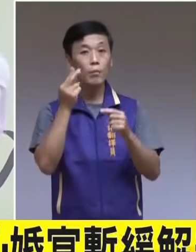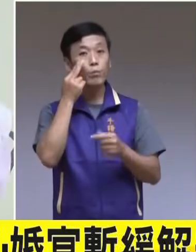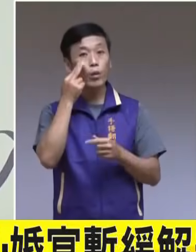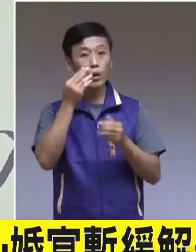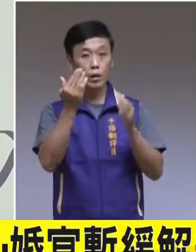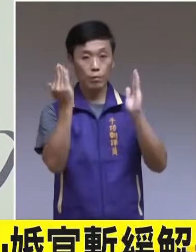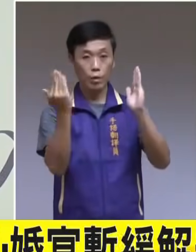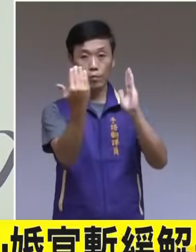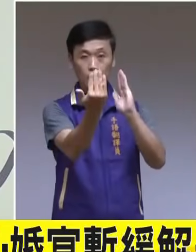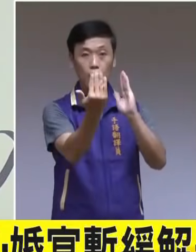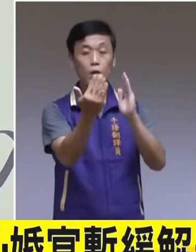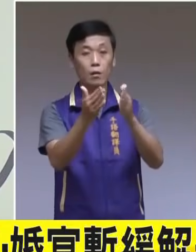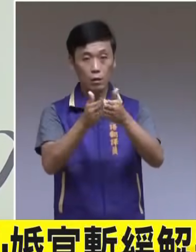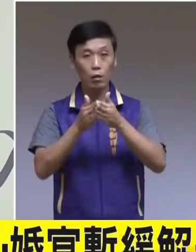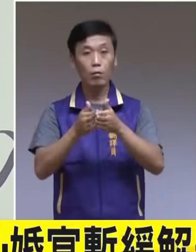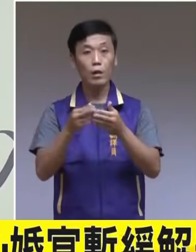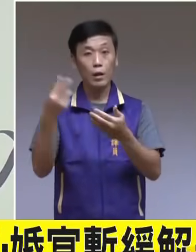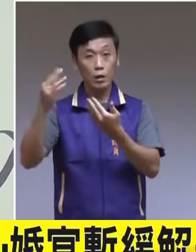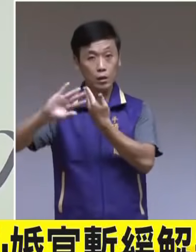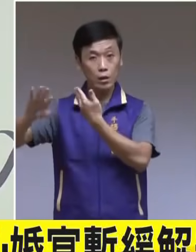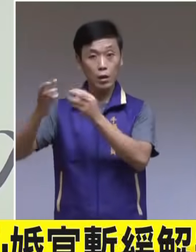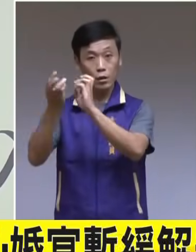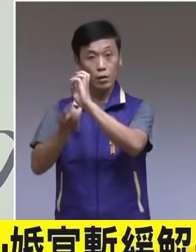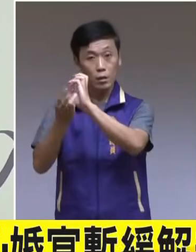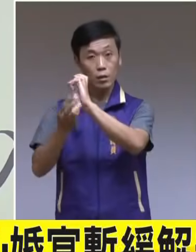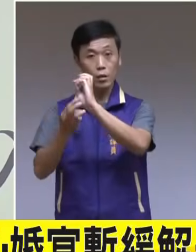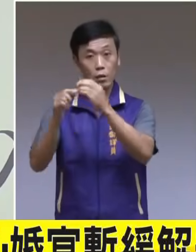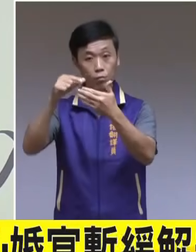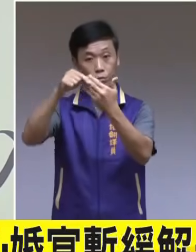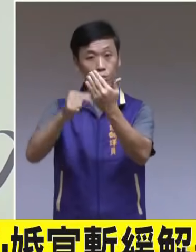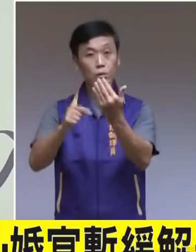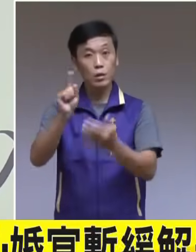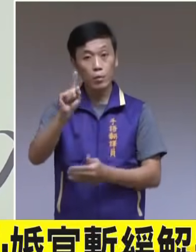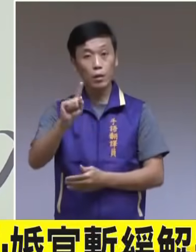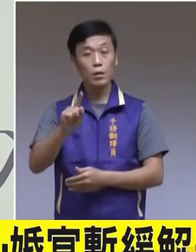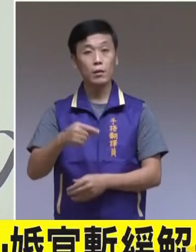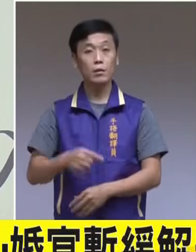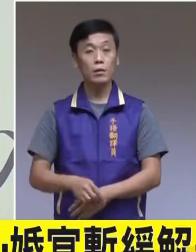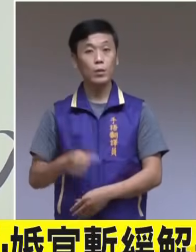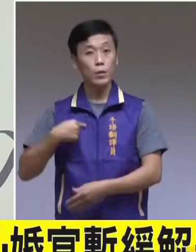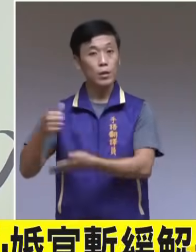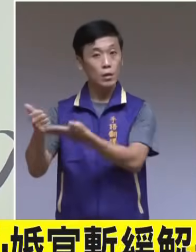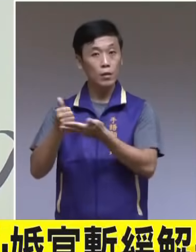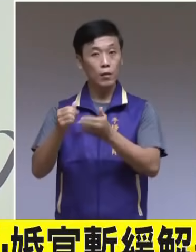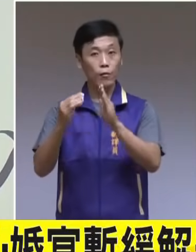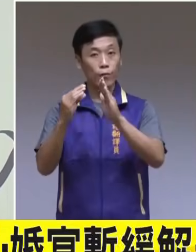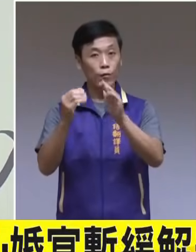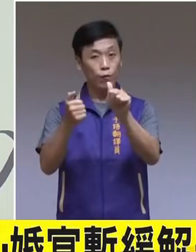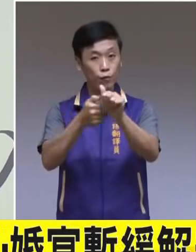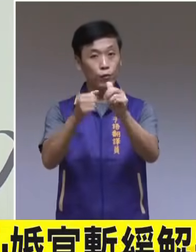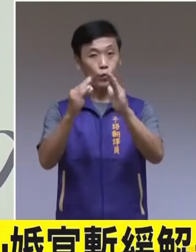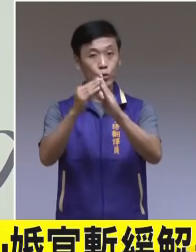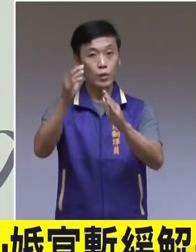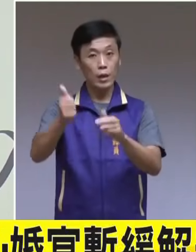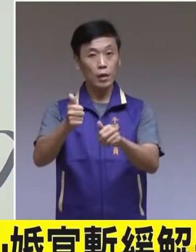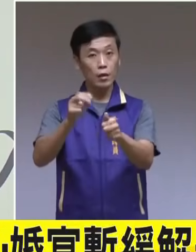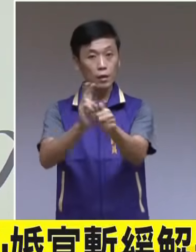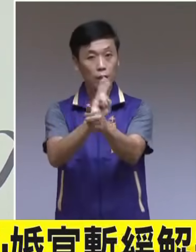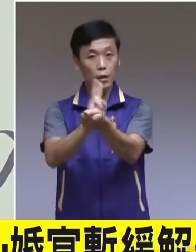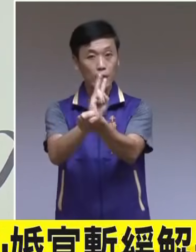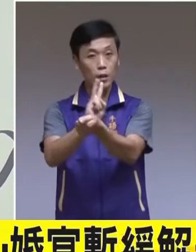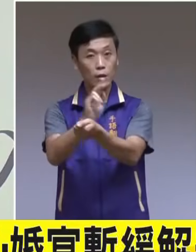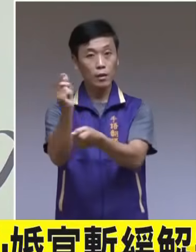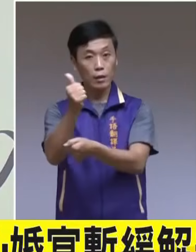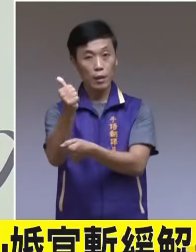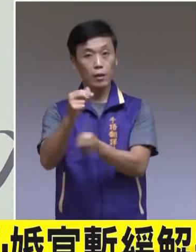板的规定之外，那其他有一些细项细节我会请这个林副局长来跟大家报告。那